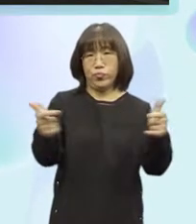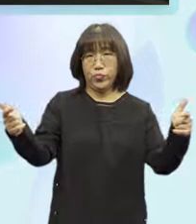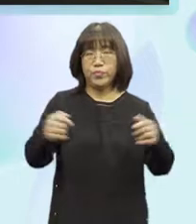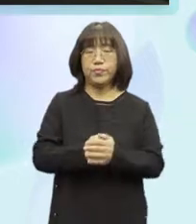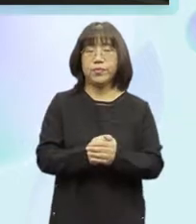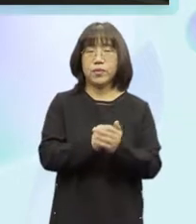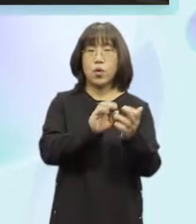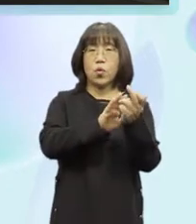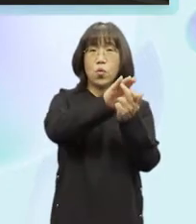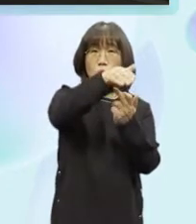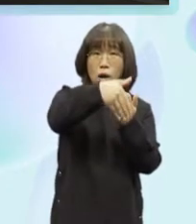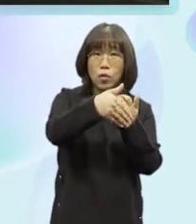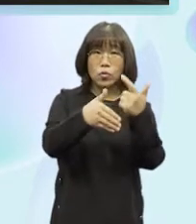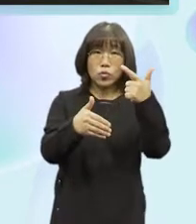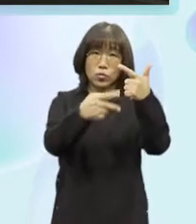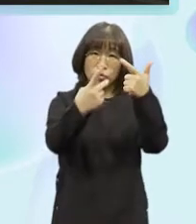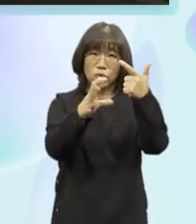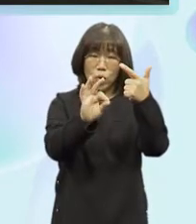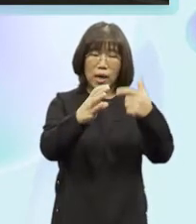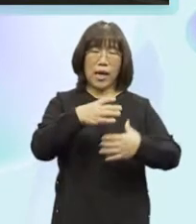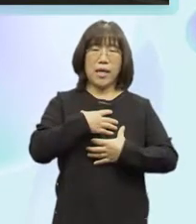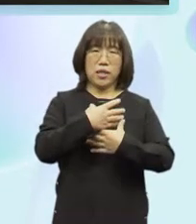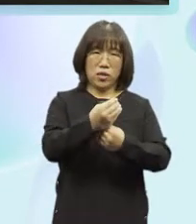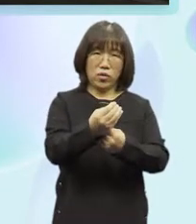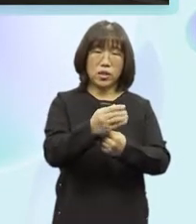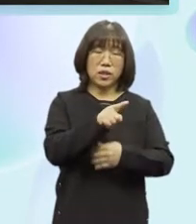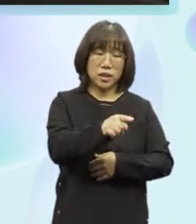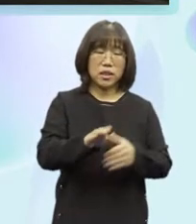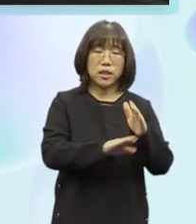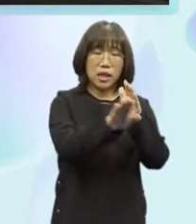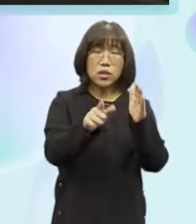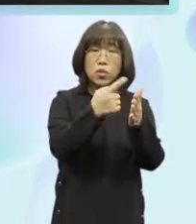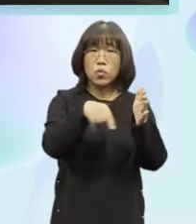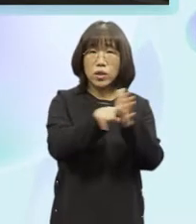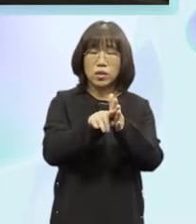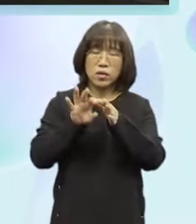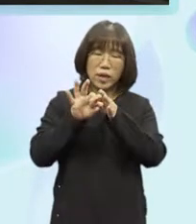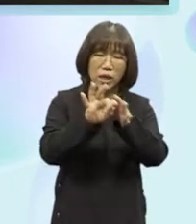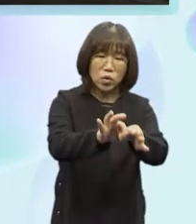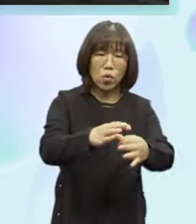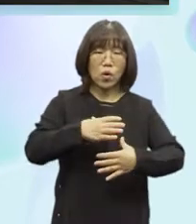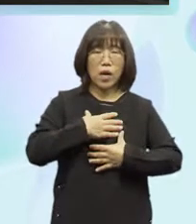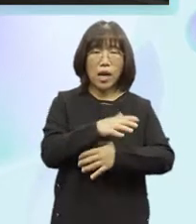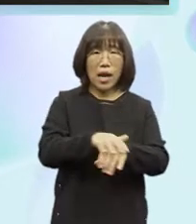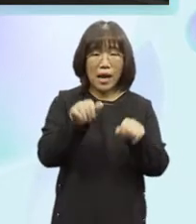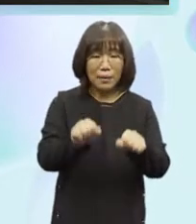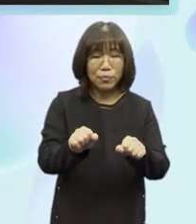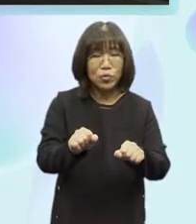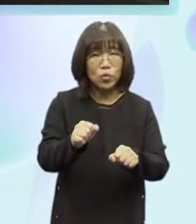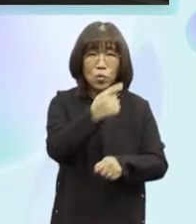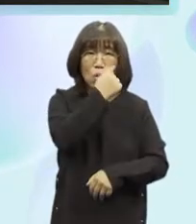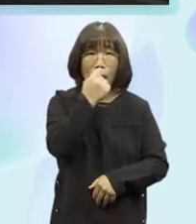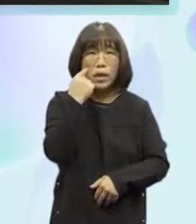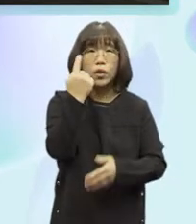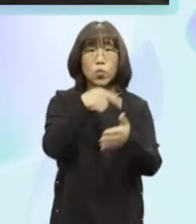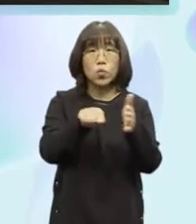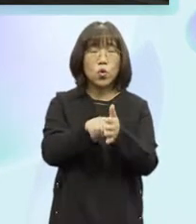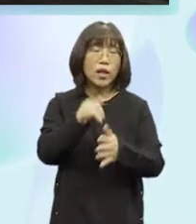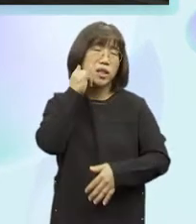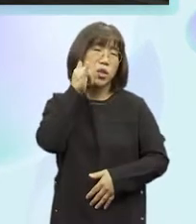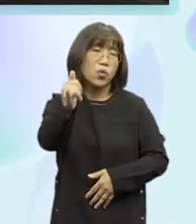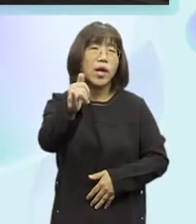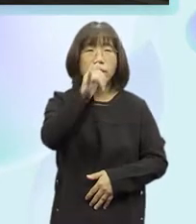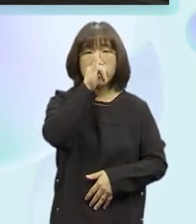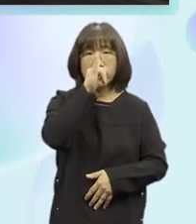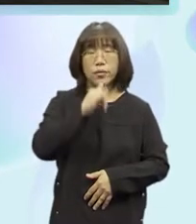관심이 커지고 있는데요. 화곡육동에서는 이런 안전 취약계층을 위해서 정기적으로 안부 확인을 위한